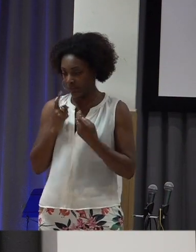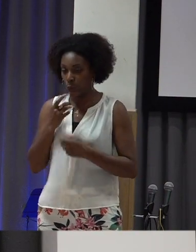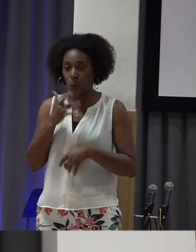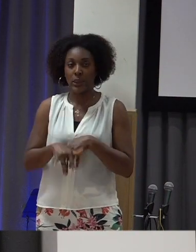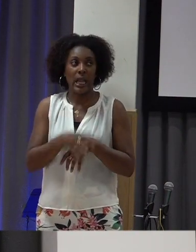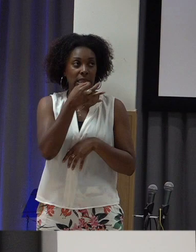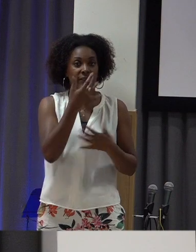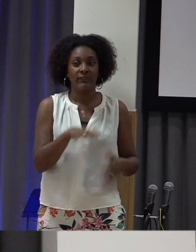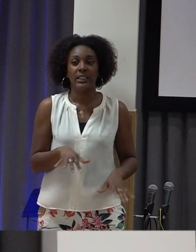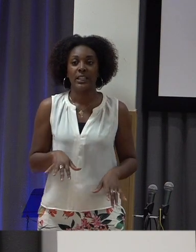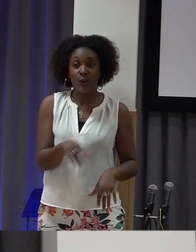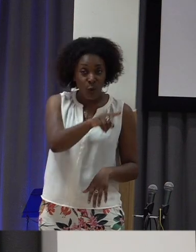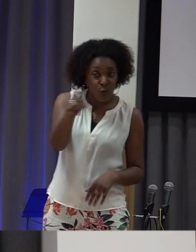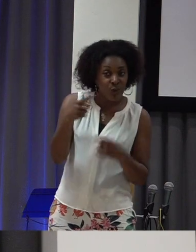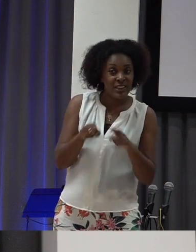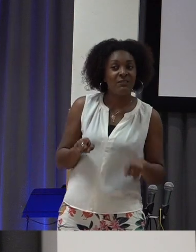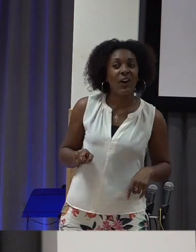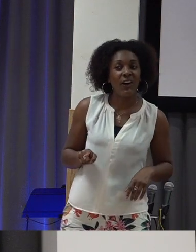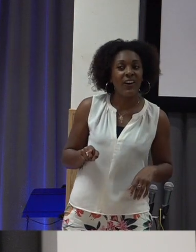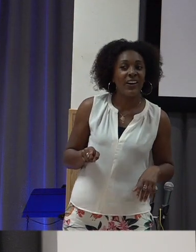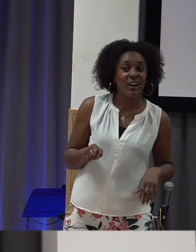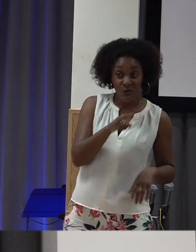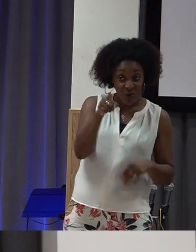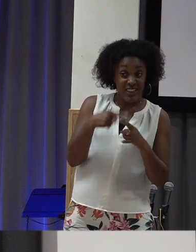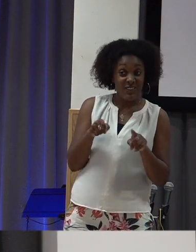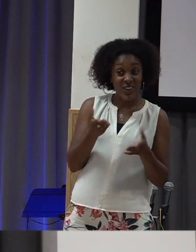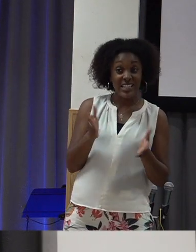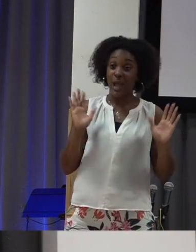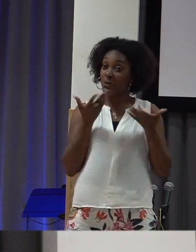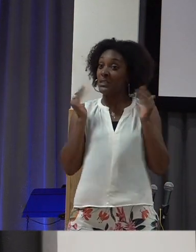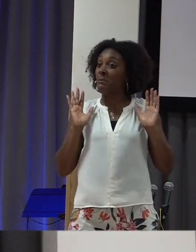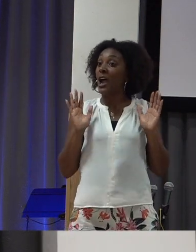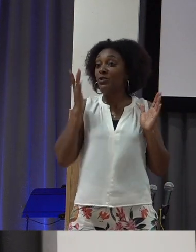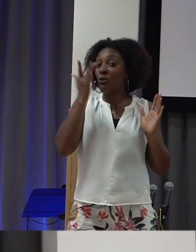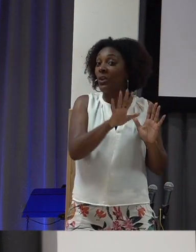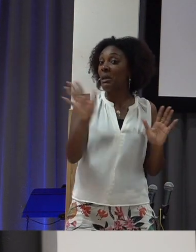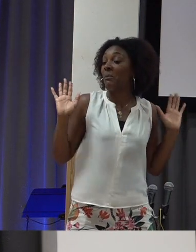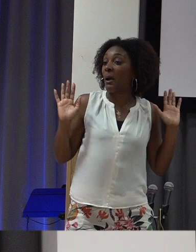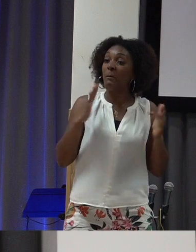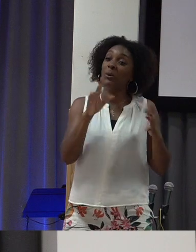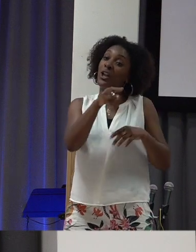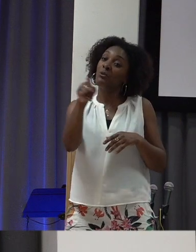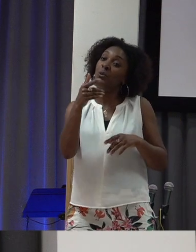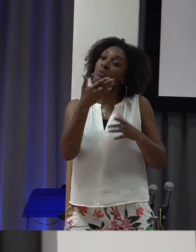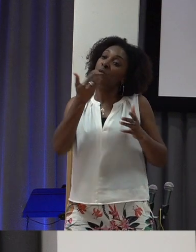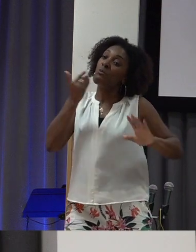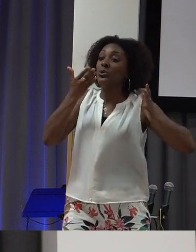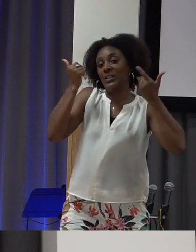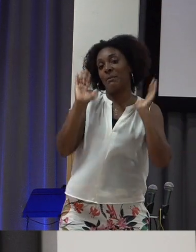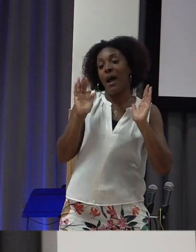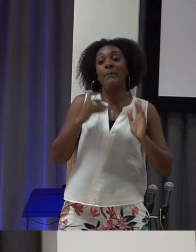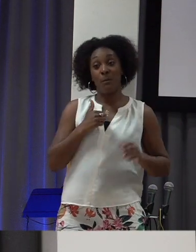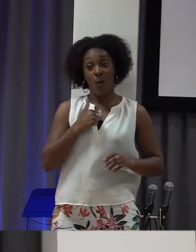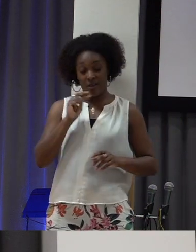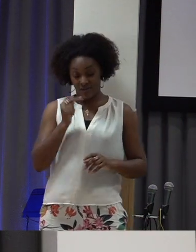C'est pas vous, non? Non. Enfin, je ne sais pas comment vous êtes, je ne vous connais pas. Mais je sais comment je